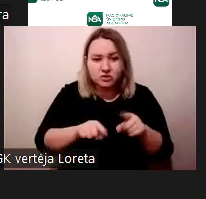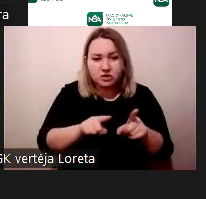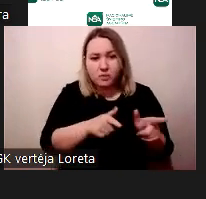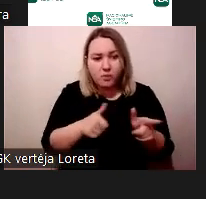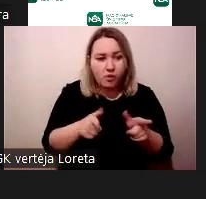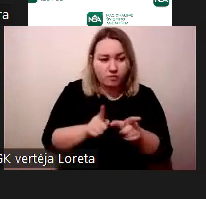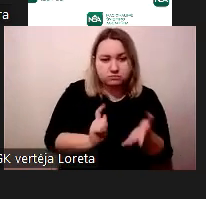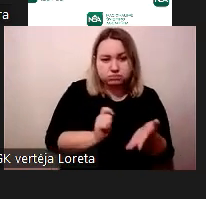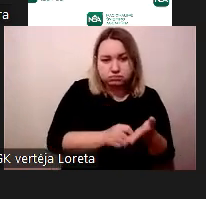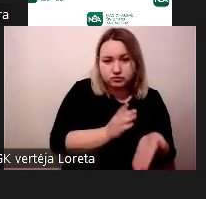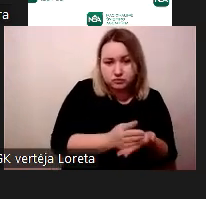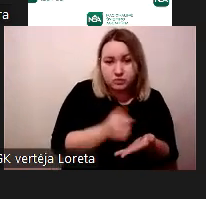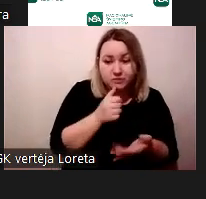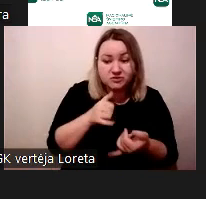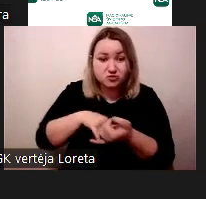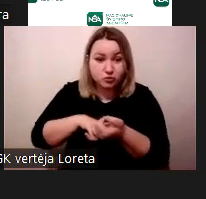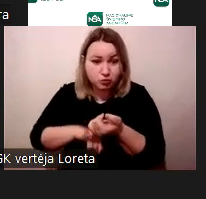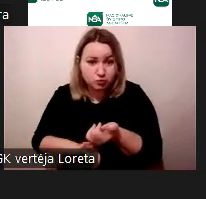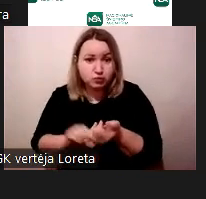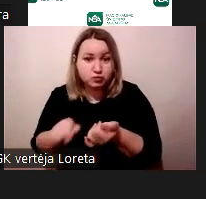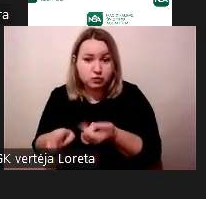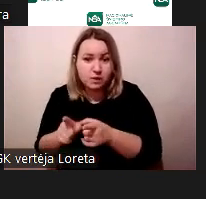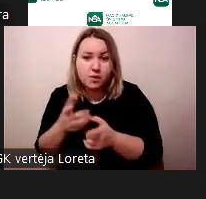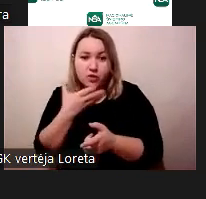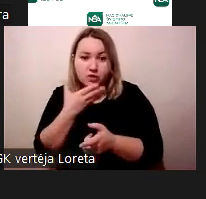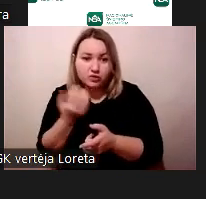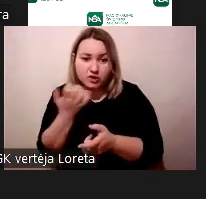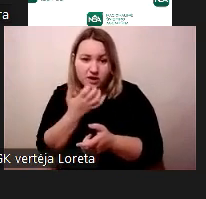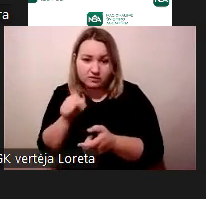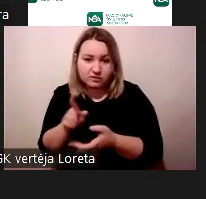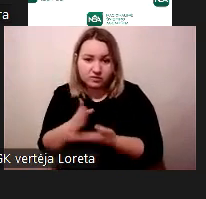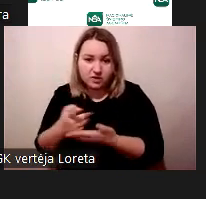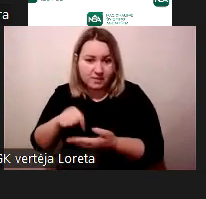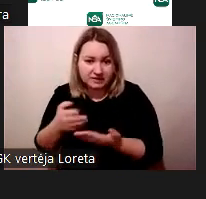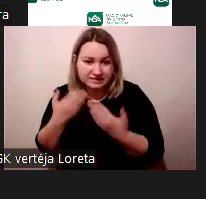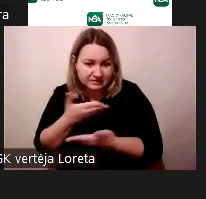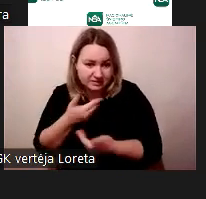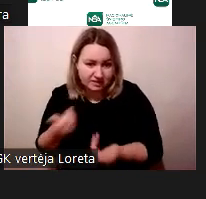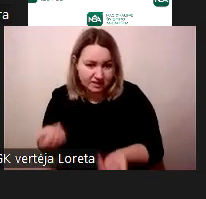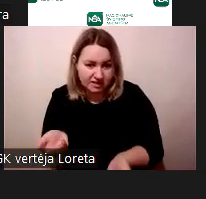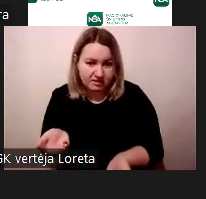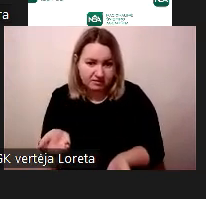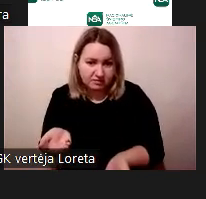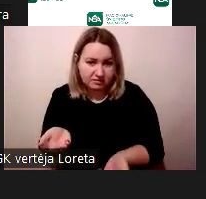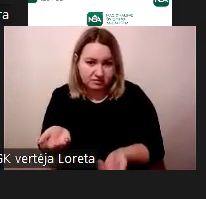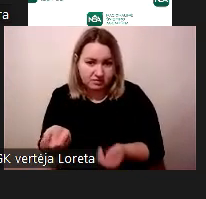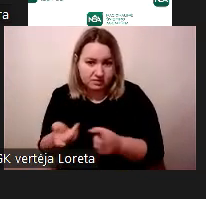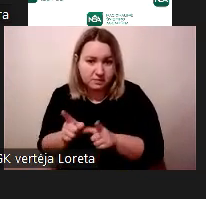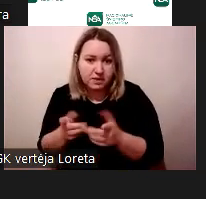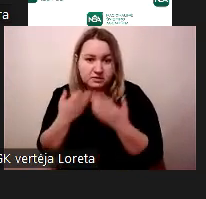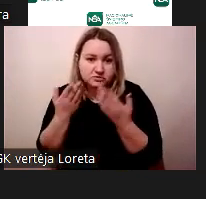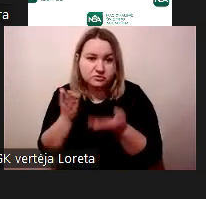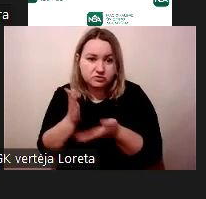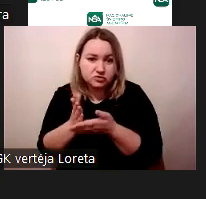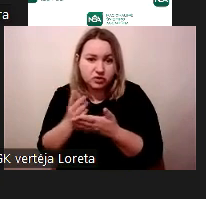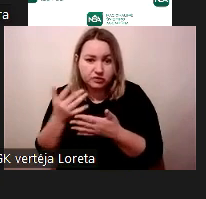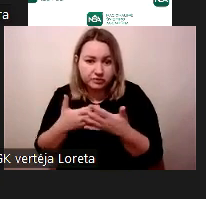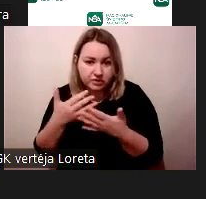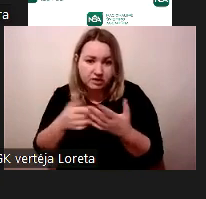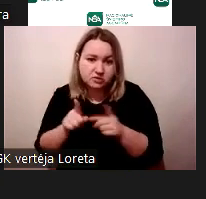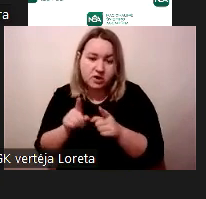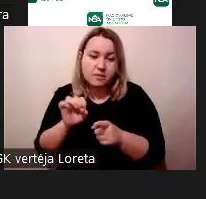Istorija, kas liečia istorijos dalyką, grožinės literatūros mes neskaitom. Skaitom daugiau tekstus,